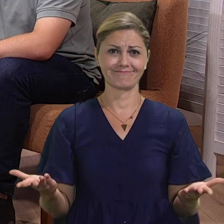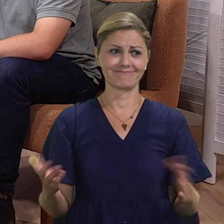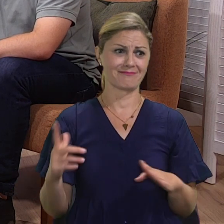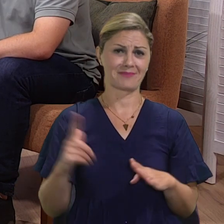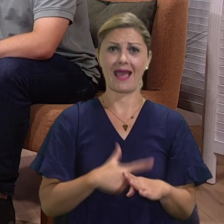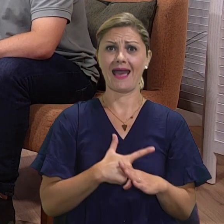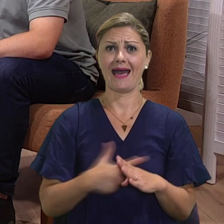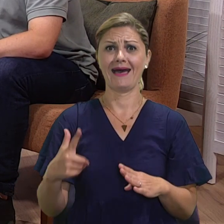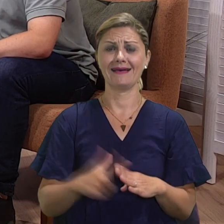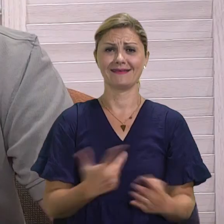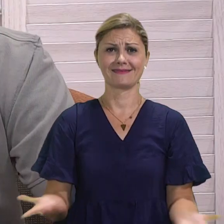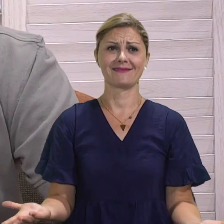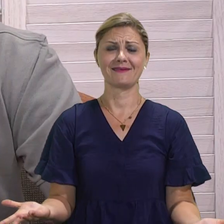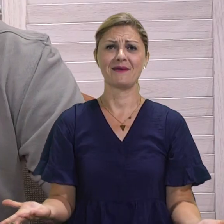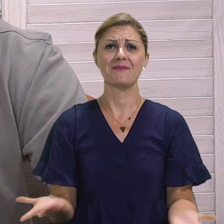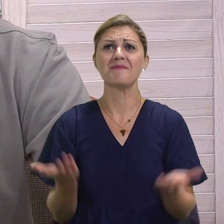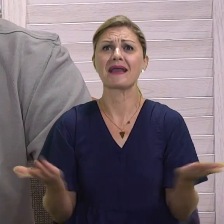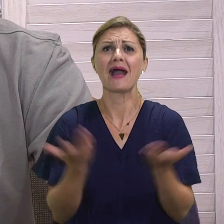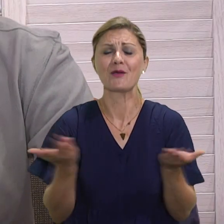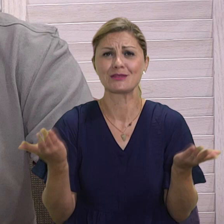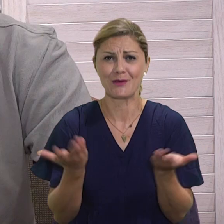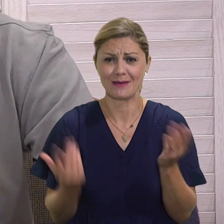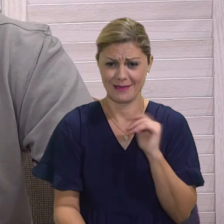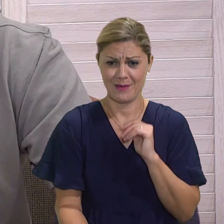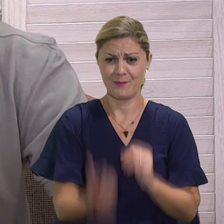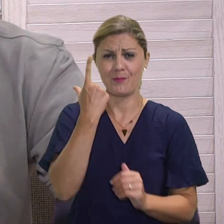Tako da me to zaobiđe. Znači sad čekamo drugu pandemiju za nagrade.